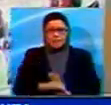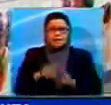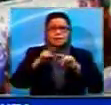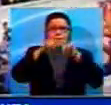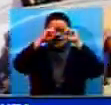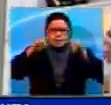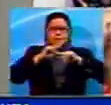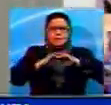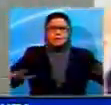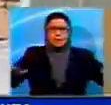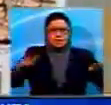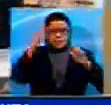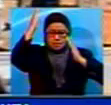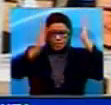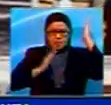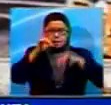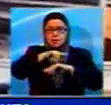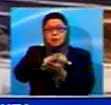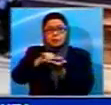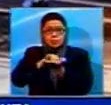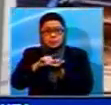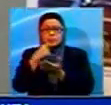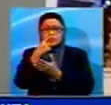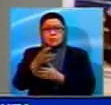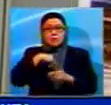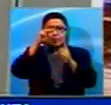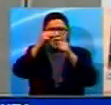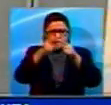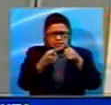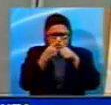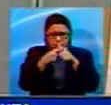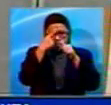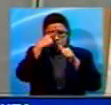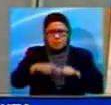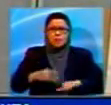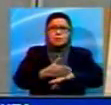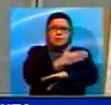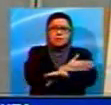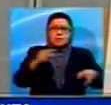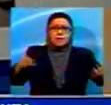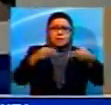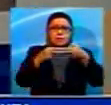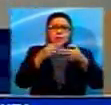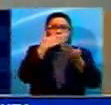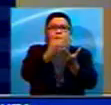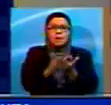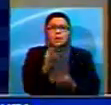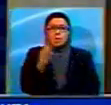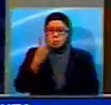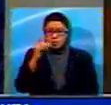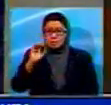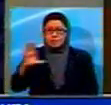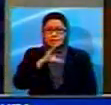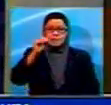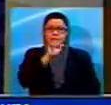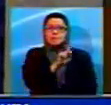di New York berkata misi utamanya ialah Terus memperkukuhkan hubungan baik Washington dengan Kuala Lumpur peranan aktif